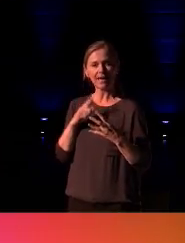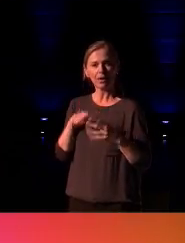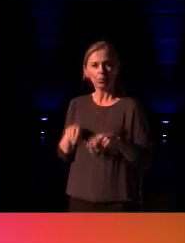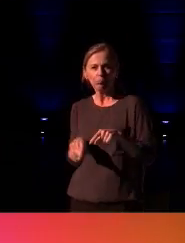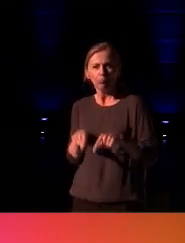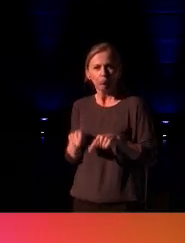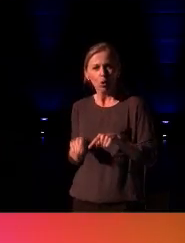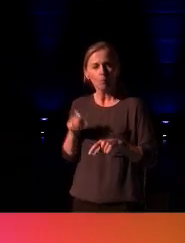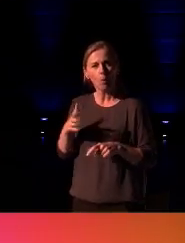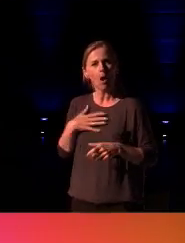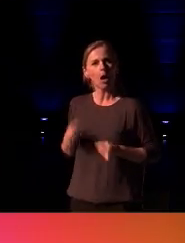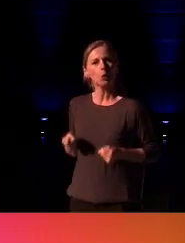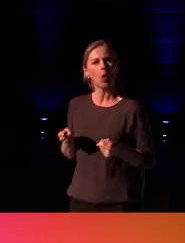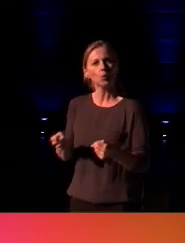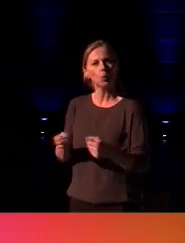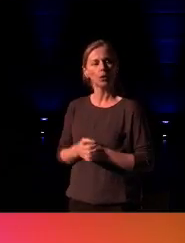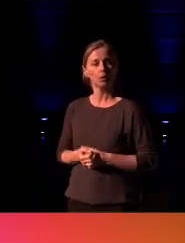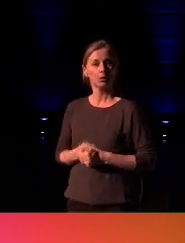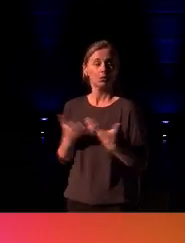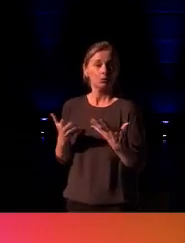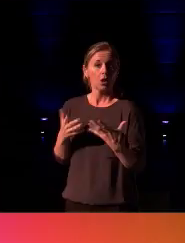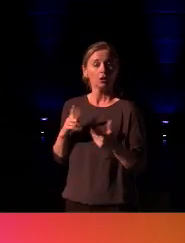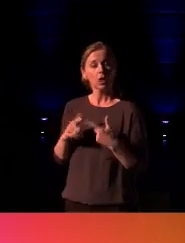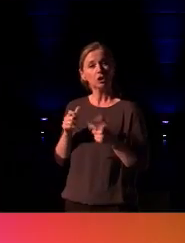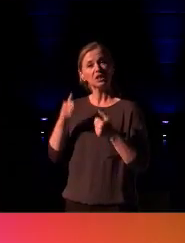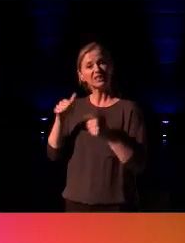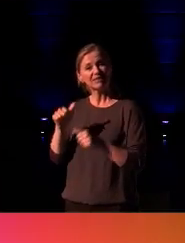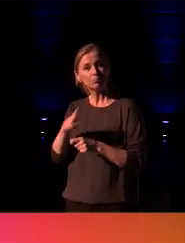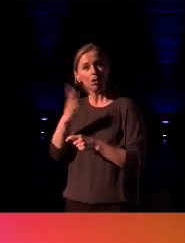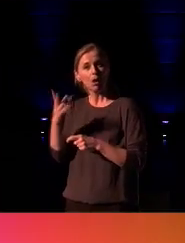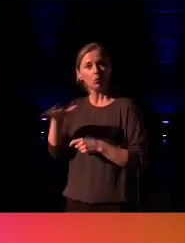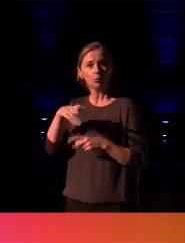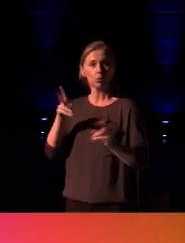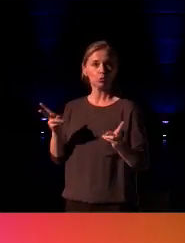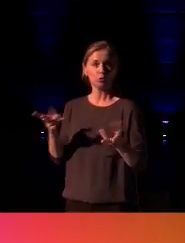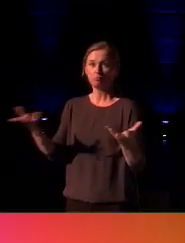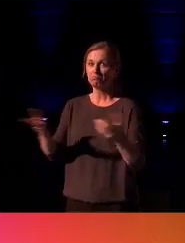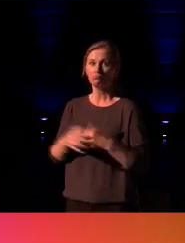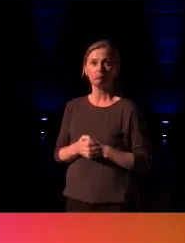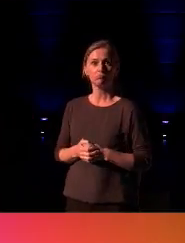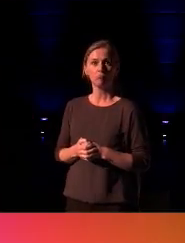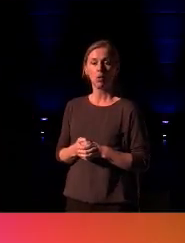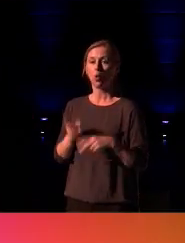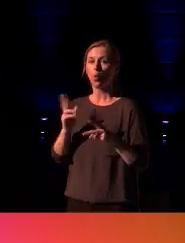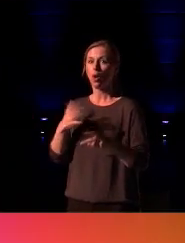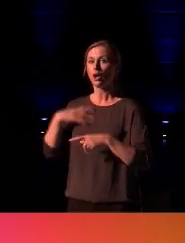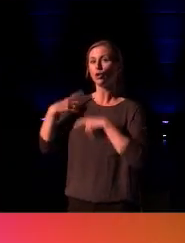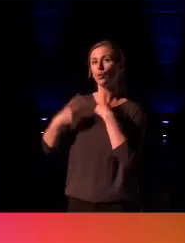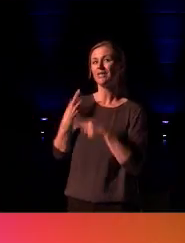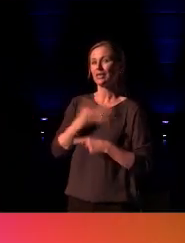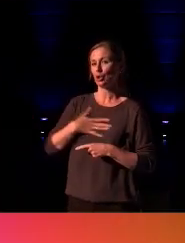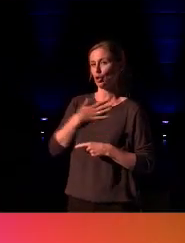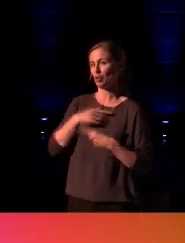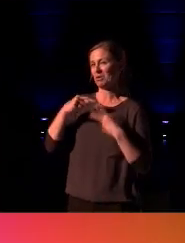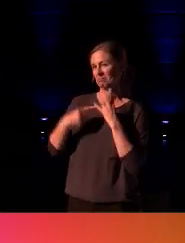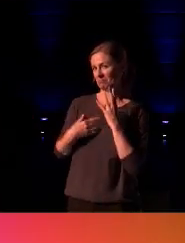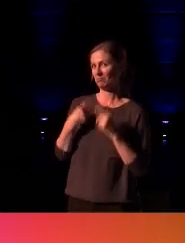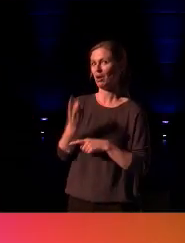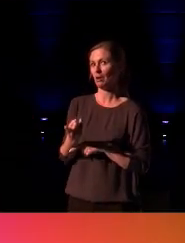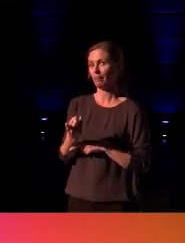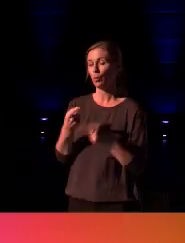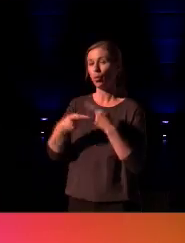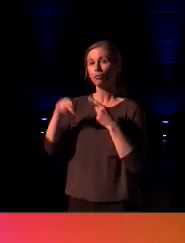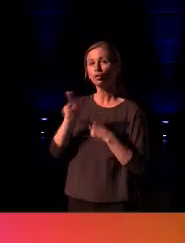dårlig, hun trenger en rullator. Det kan hende hun svikter på andre områder også. Og hun har kroniske sykdommer. Og